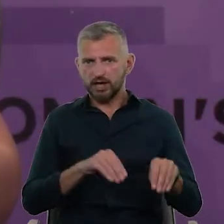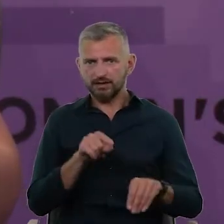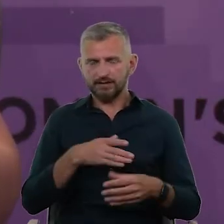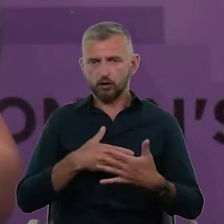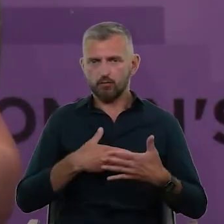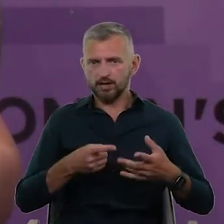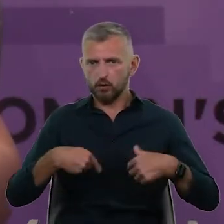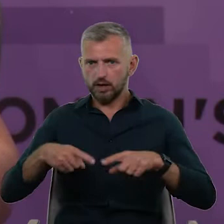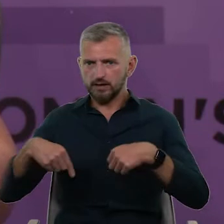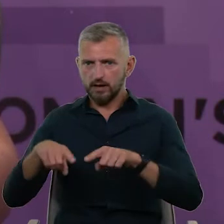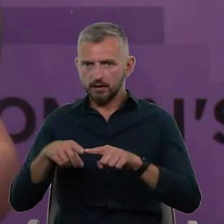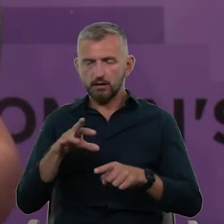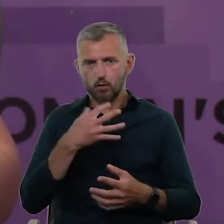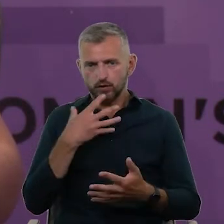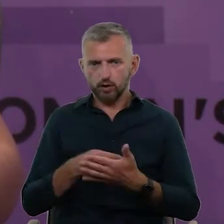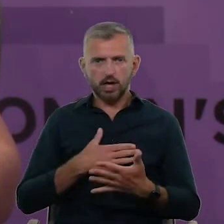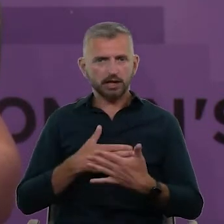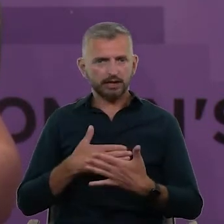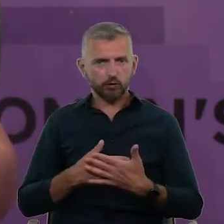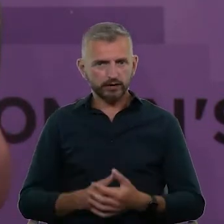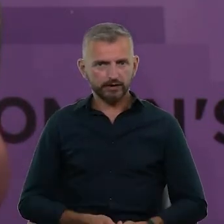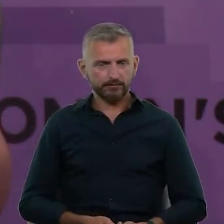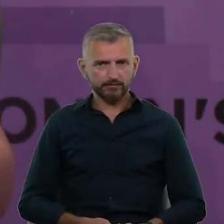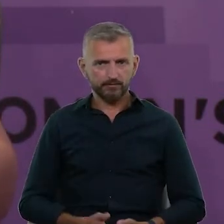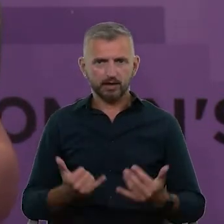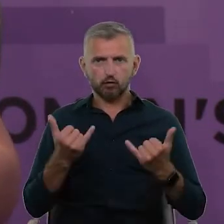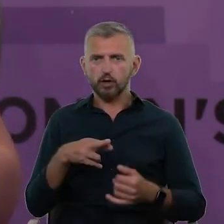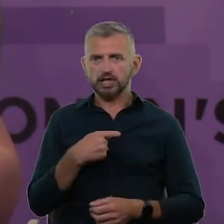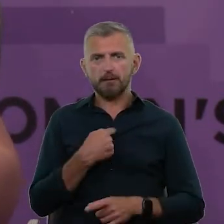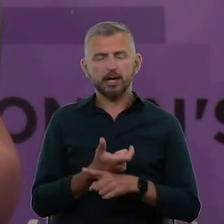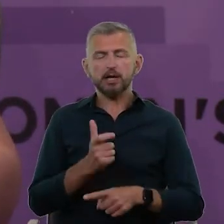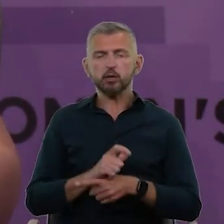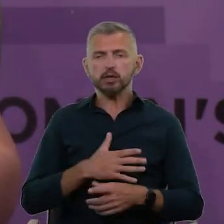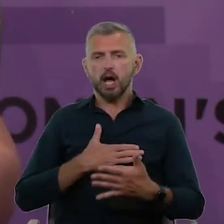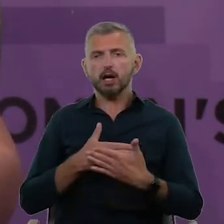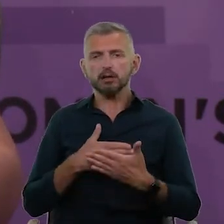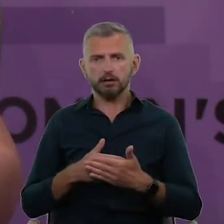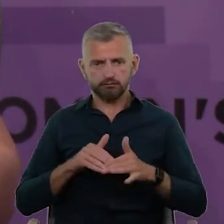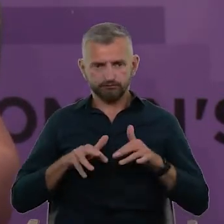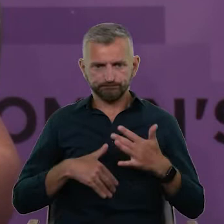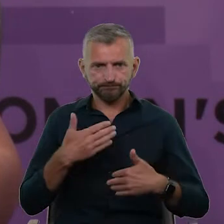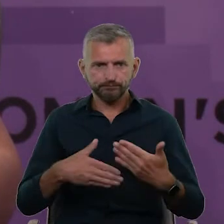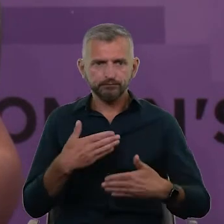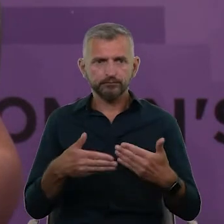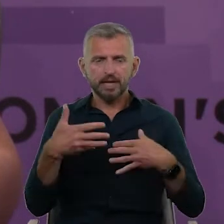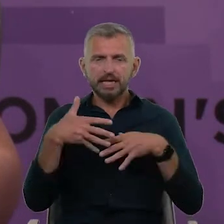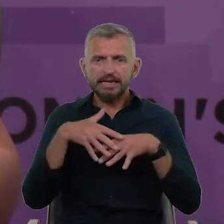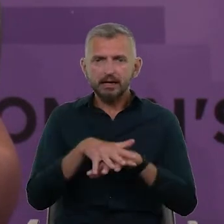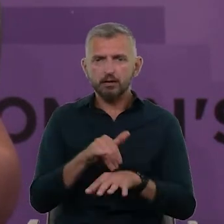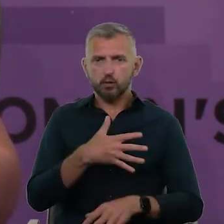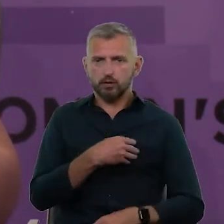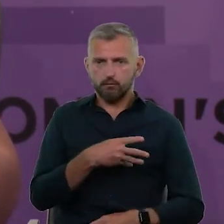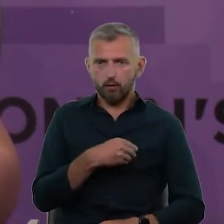громадські організації, по своїй активності. Сьогодні для мене дуже активно іде процес інтеграції у